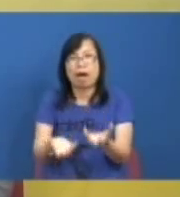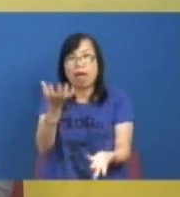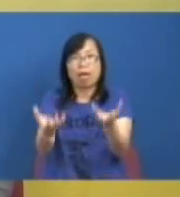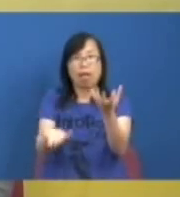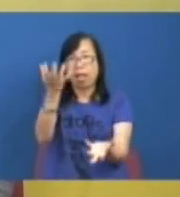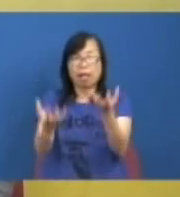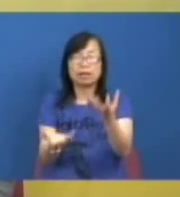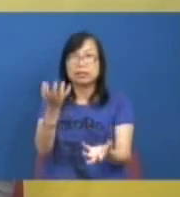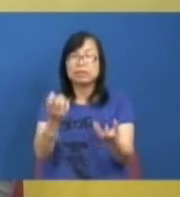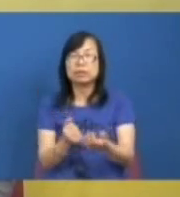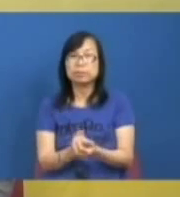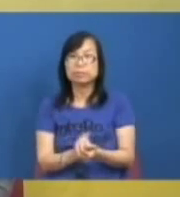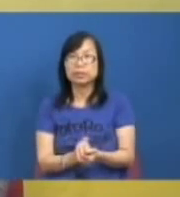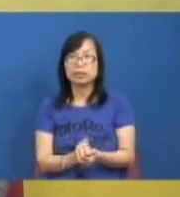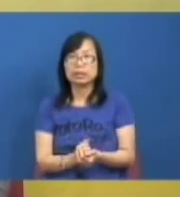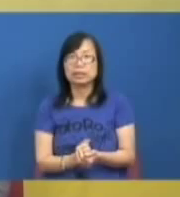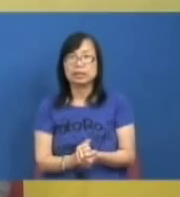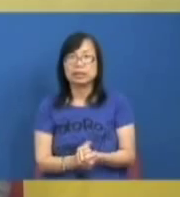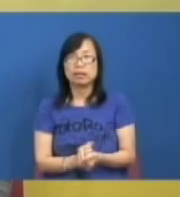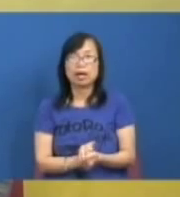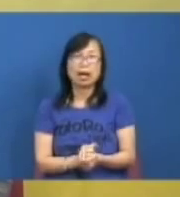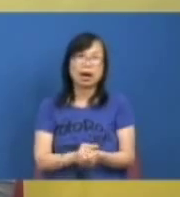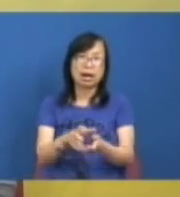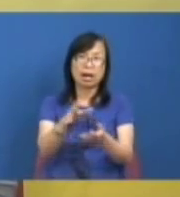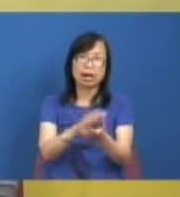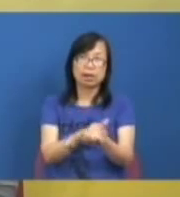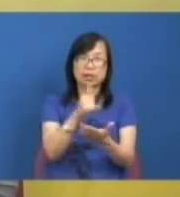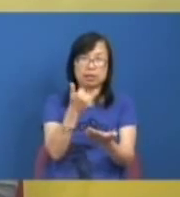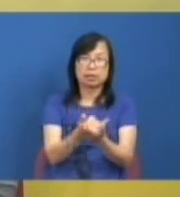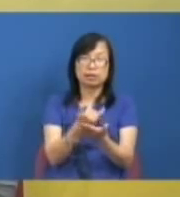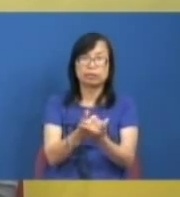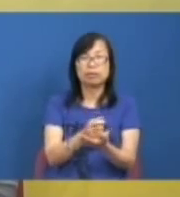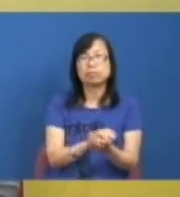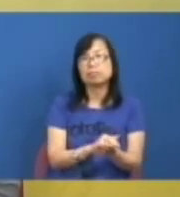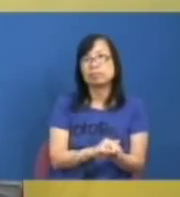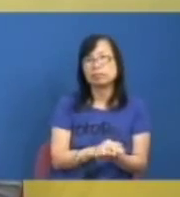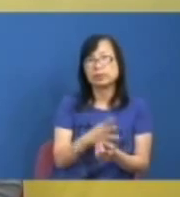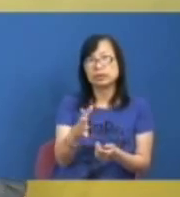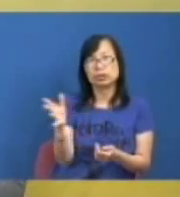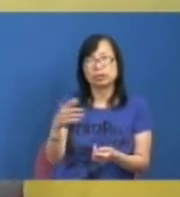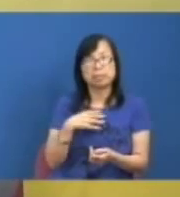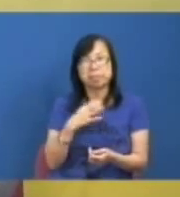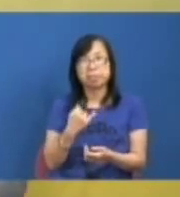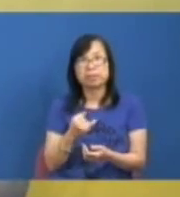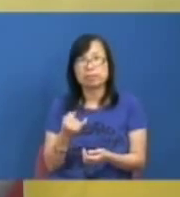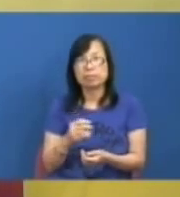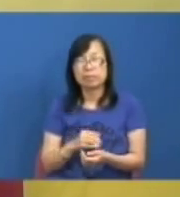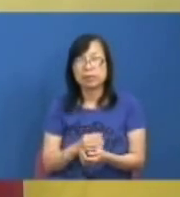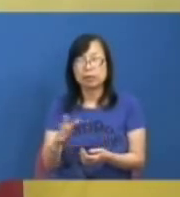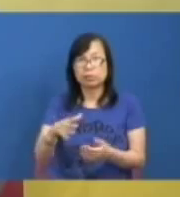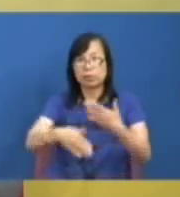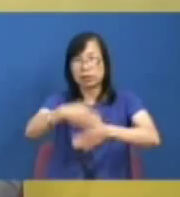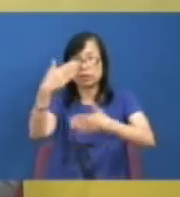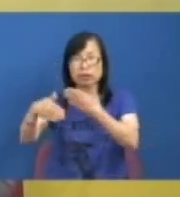都即係奪去咗數條生命咧，其實係好唔值得嘅。咁喺個樓宇